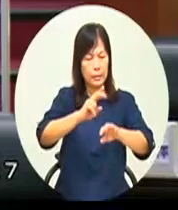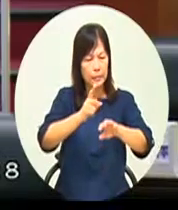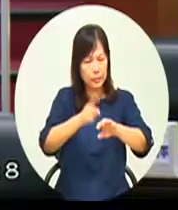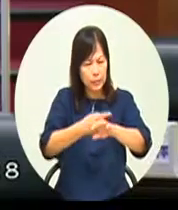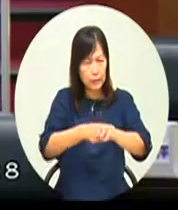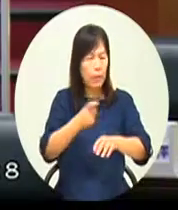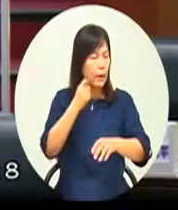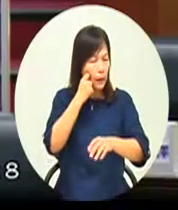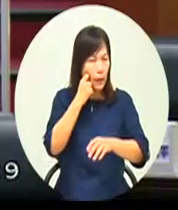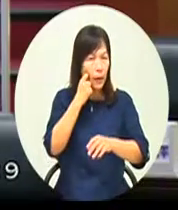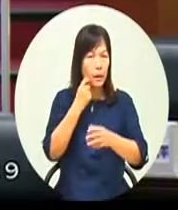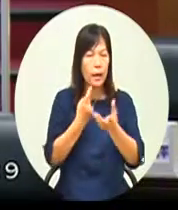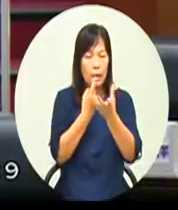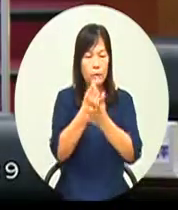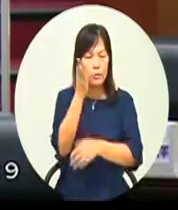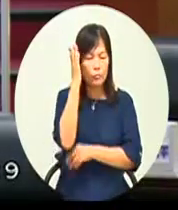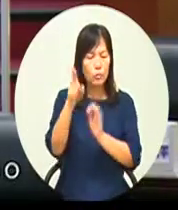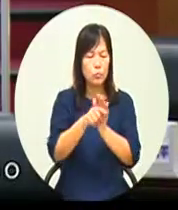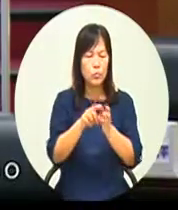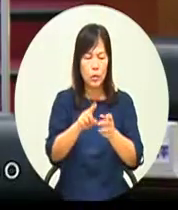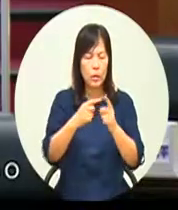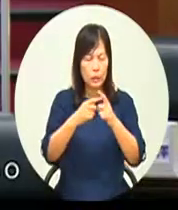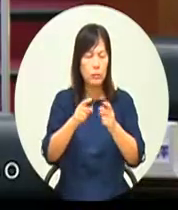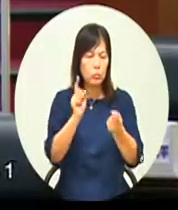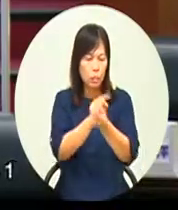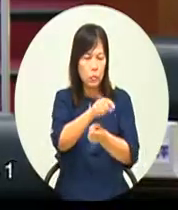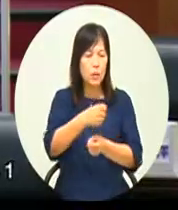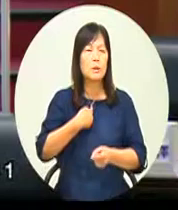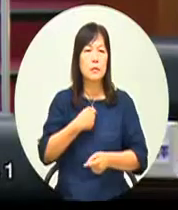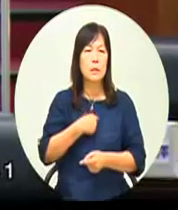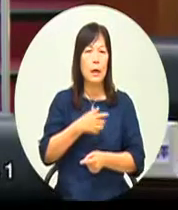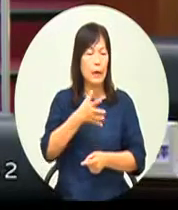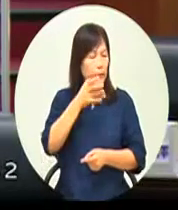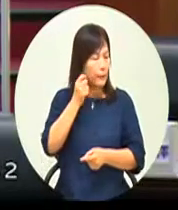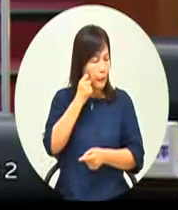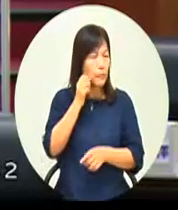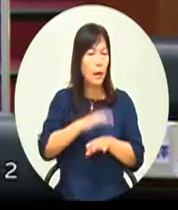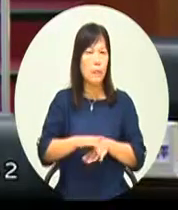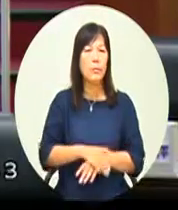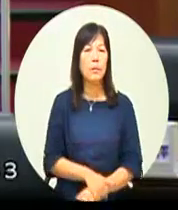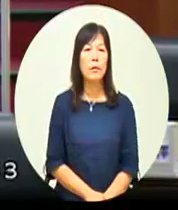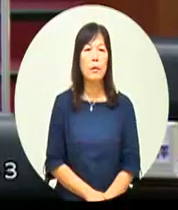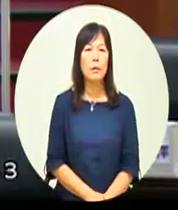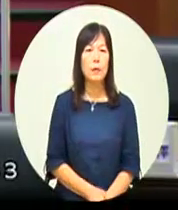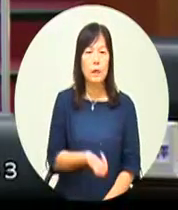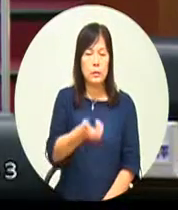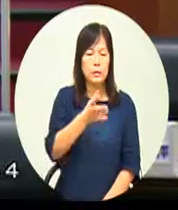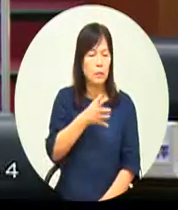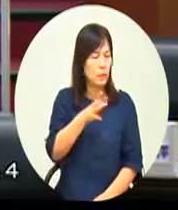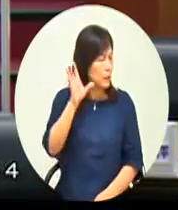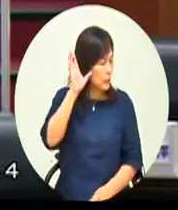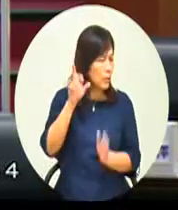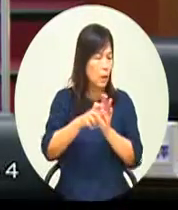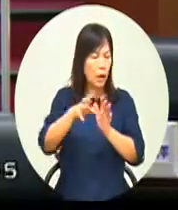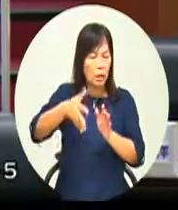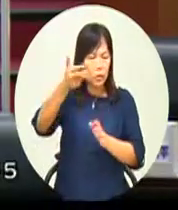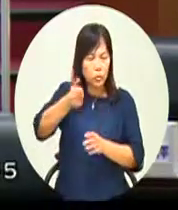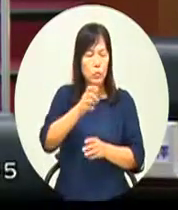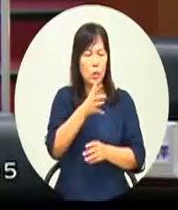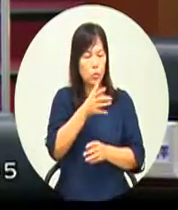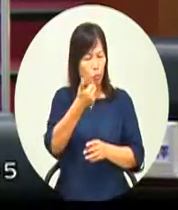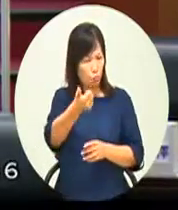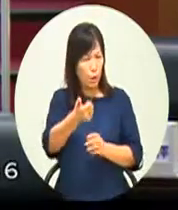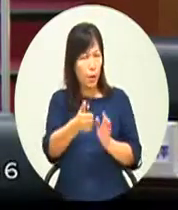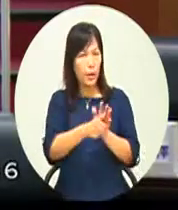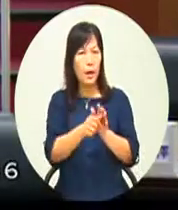参与政治的人一定知道这是最困难的。我那天去讲哦，其实我觉得局长讲得很好，只可惜台